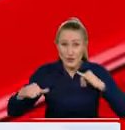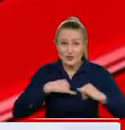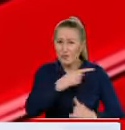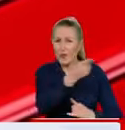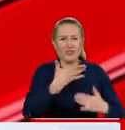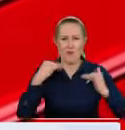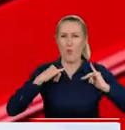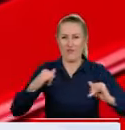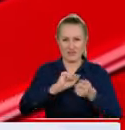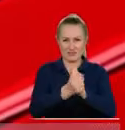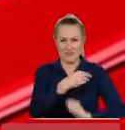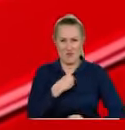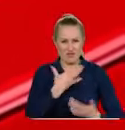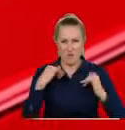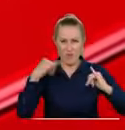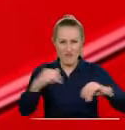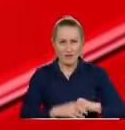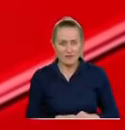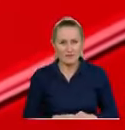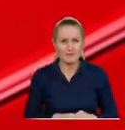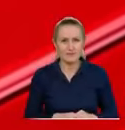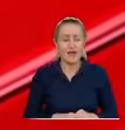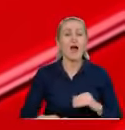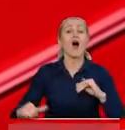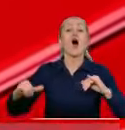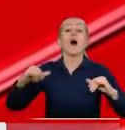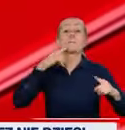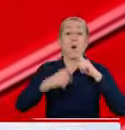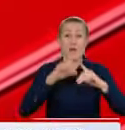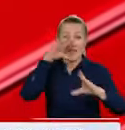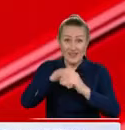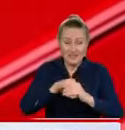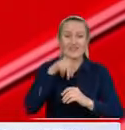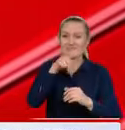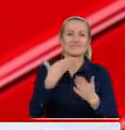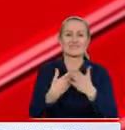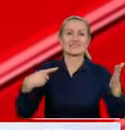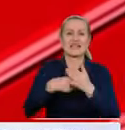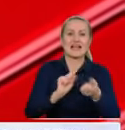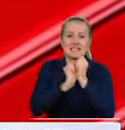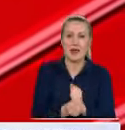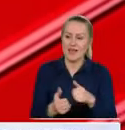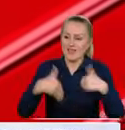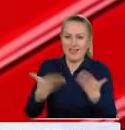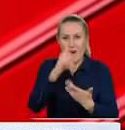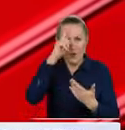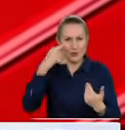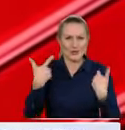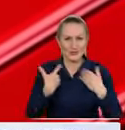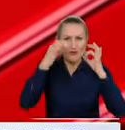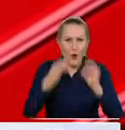zmiany? W polityce się jest dla zmiany. Dlatego, żeby ludziom żyło się dobrze i żeby ludzie byli